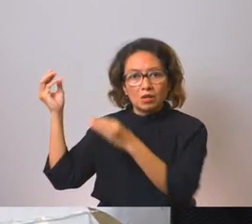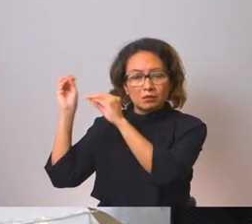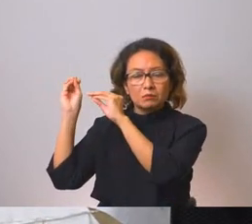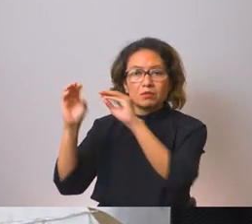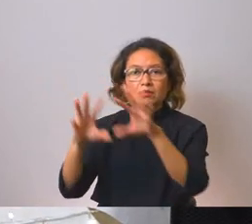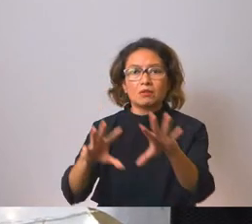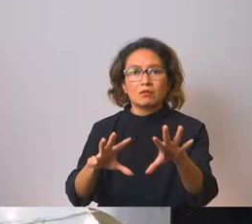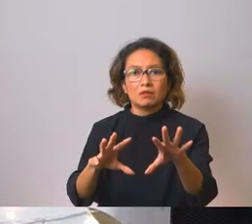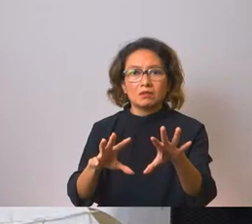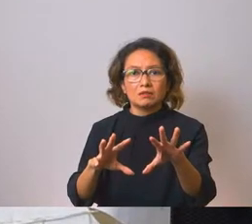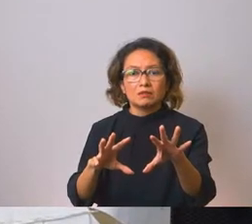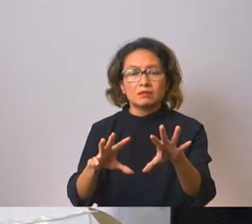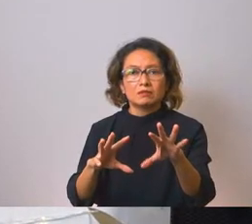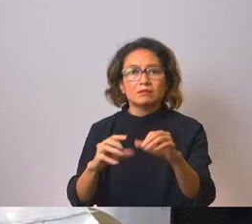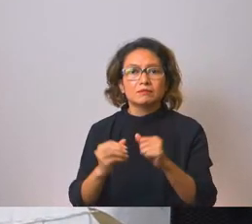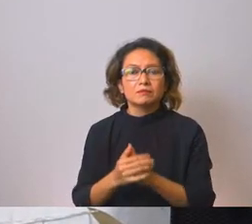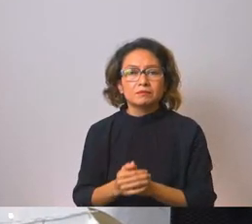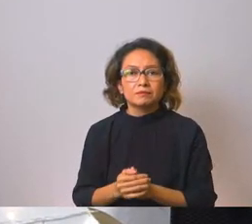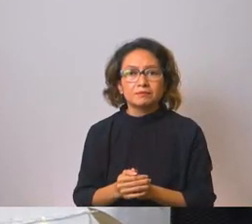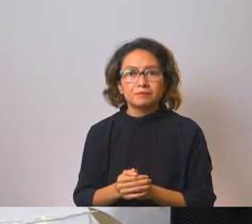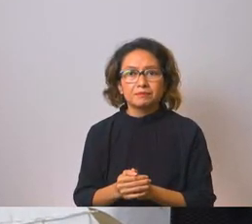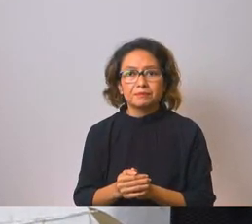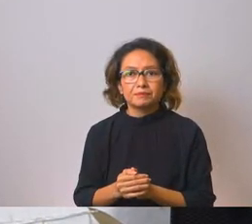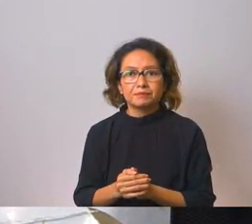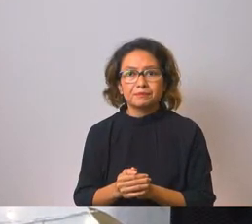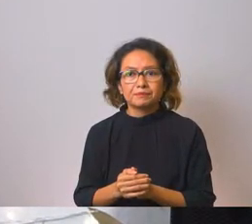penghiburan kepada keluarga.